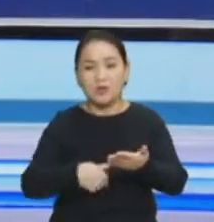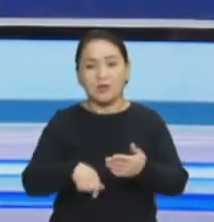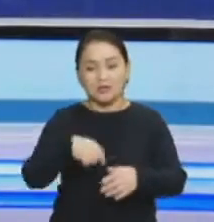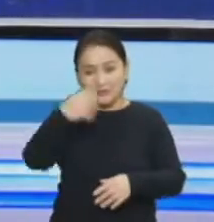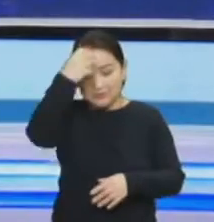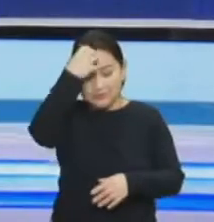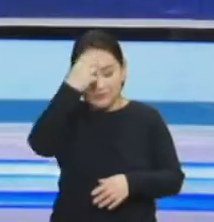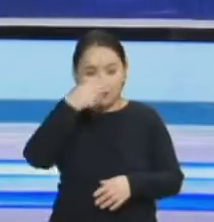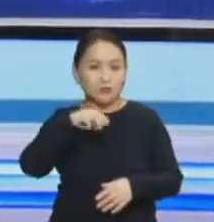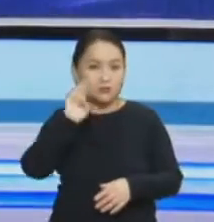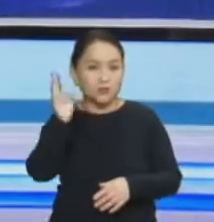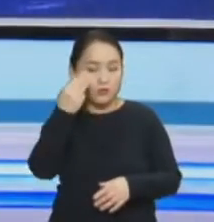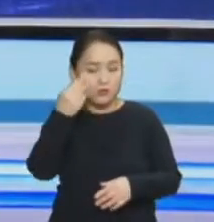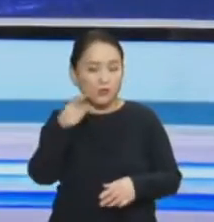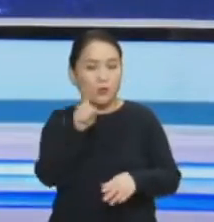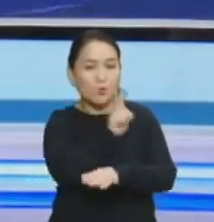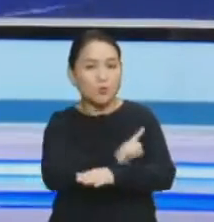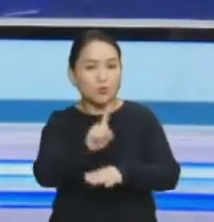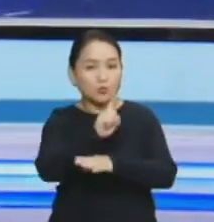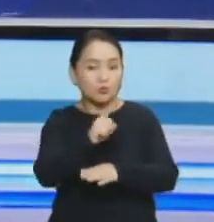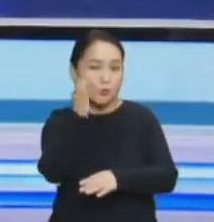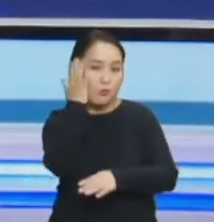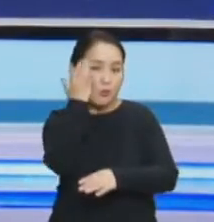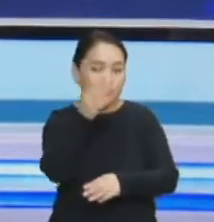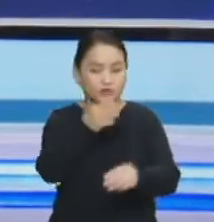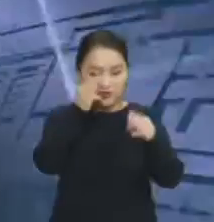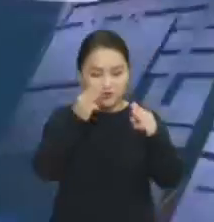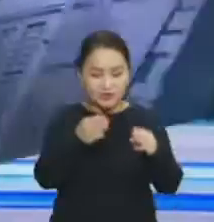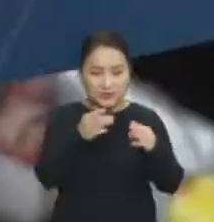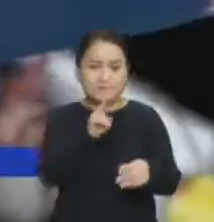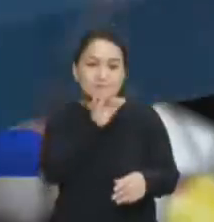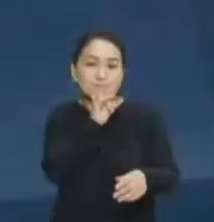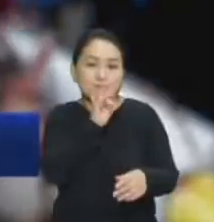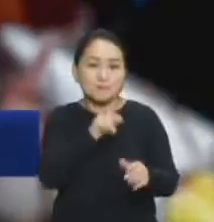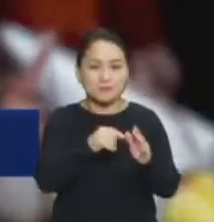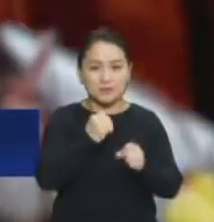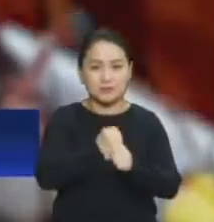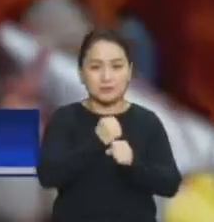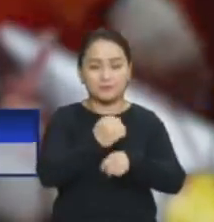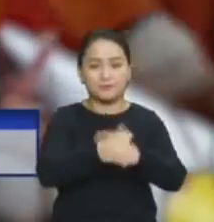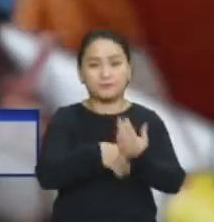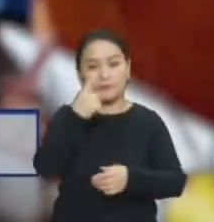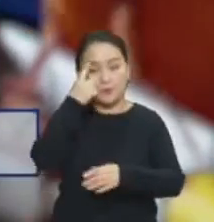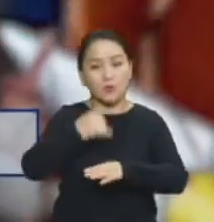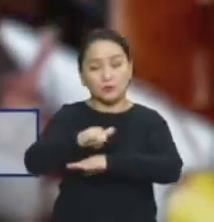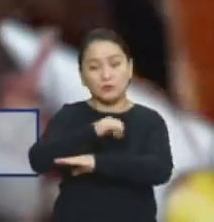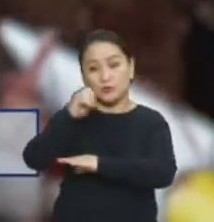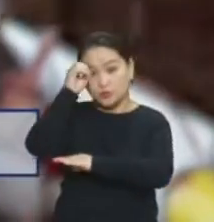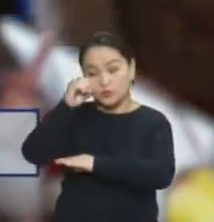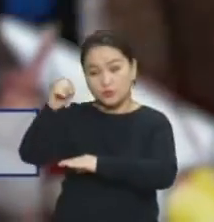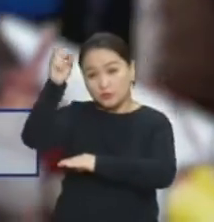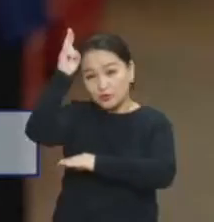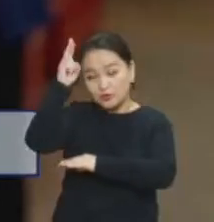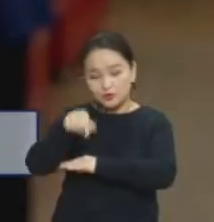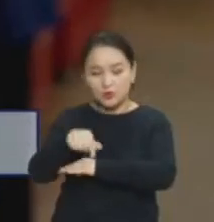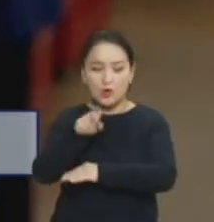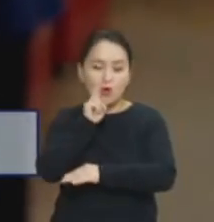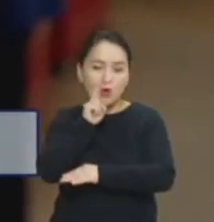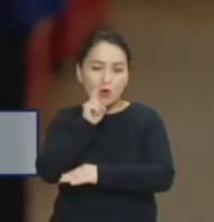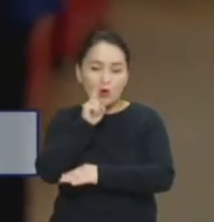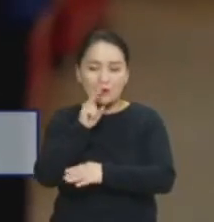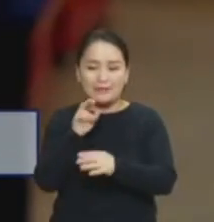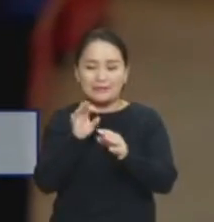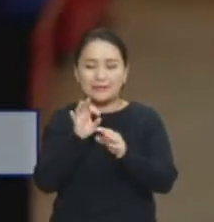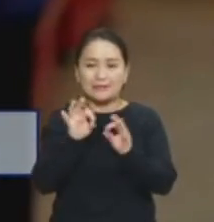тодорхой үр дүнтэй бодлогын шийдвэрүүдийг гаргахаар ажиллаж байгаагаа мэдээлээ. Монгол улсын эргэлэгч хүнсний чанар аюулгүй байдлыг